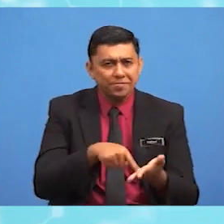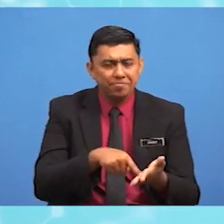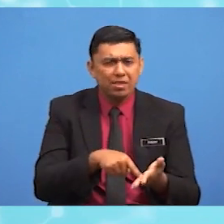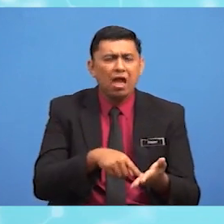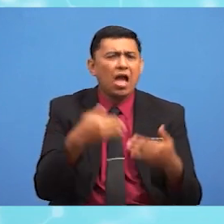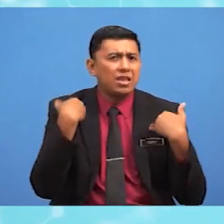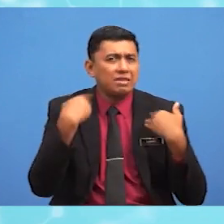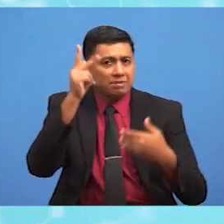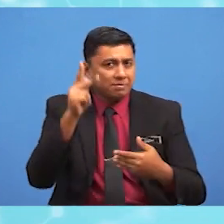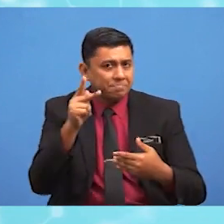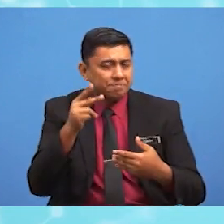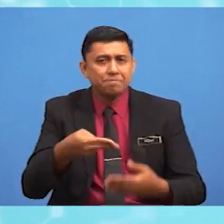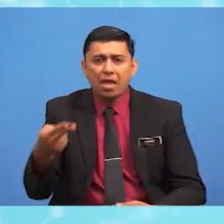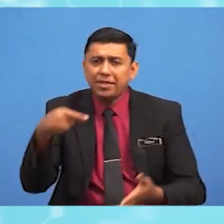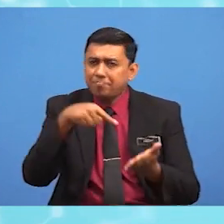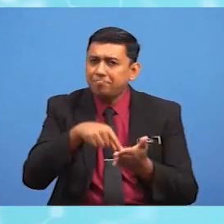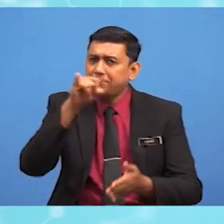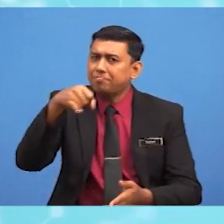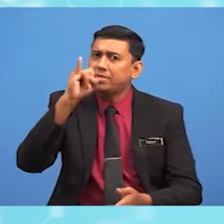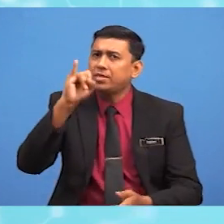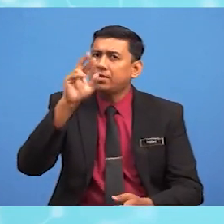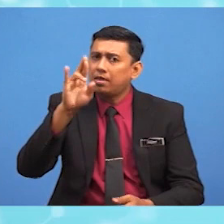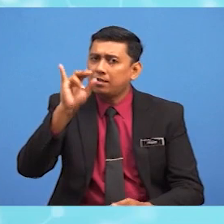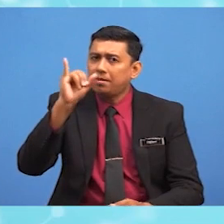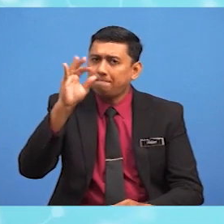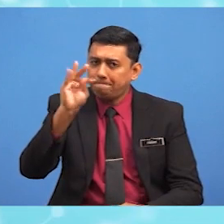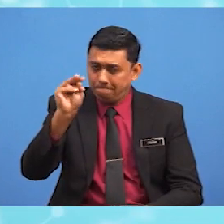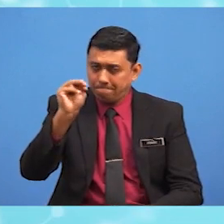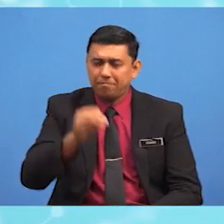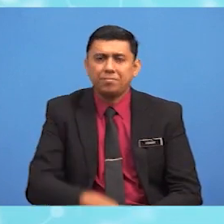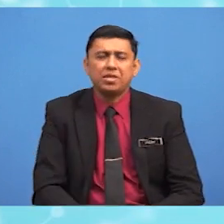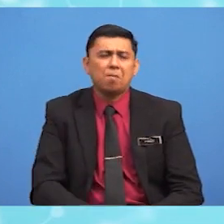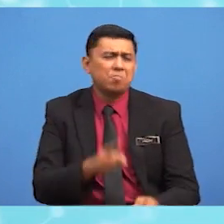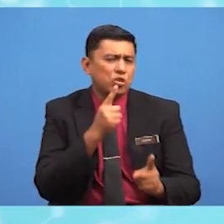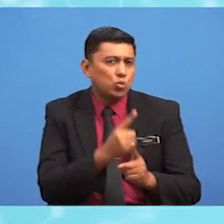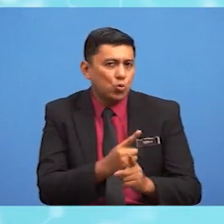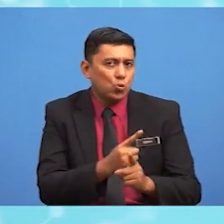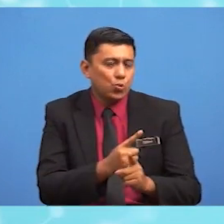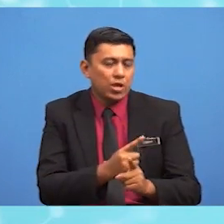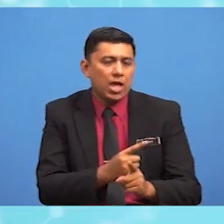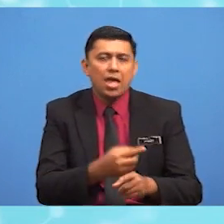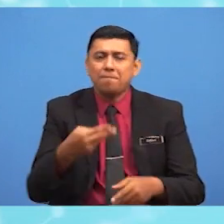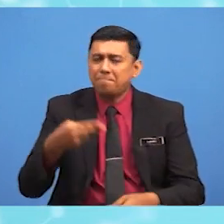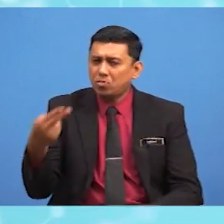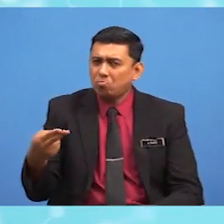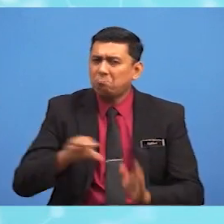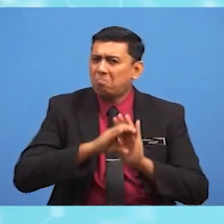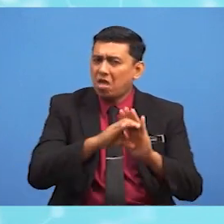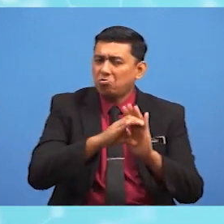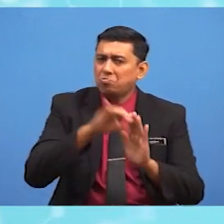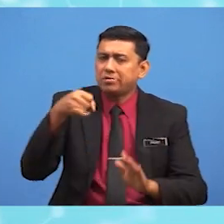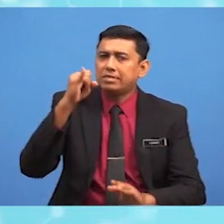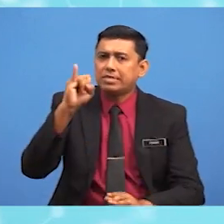jirim? Ya, betul murid-murid. Bahan-bahan ini adalah contoh jirim yang wujud